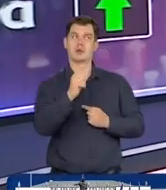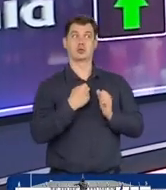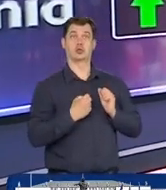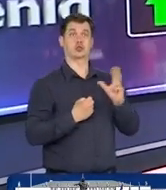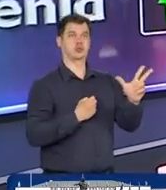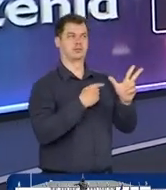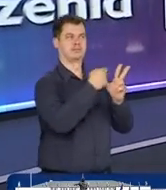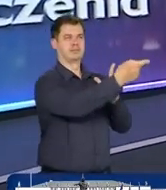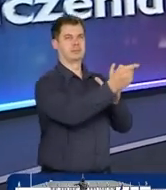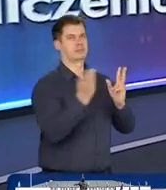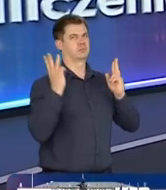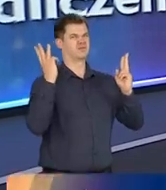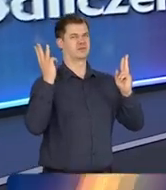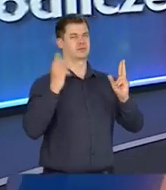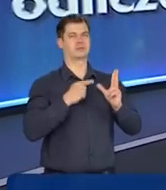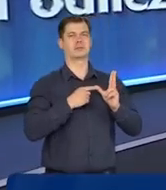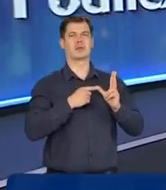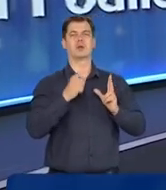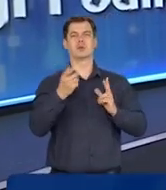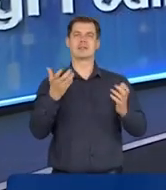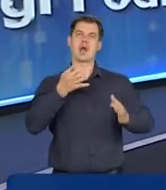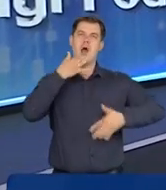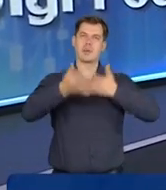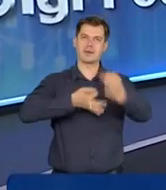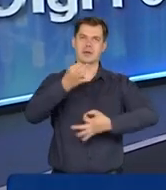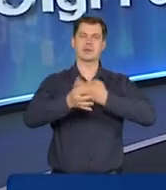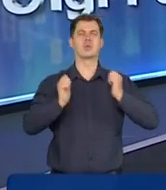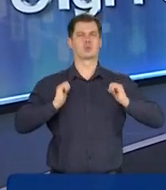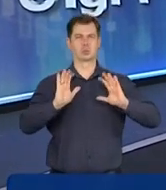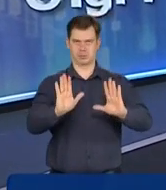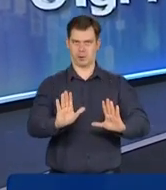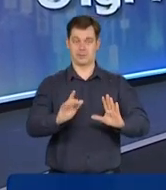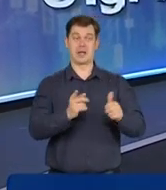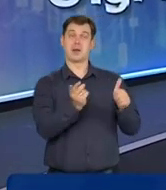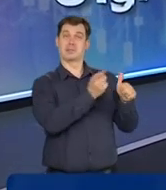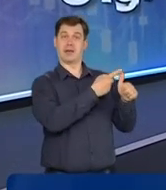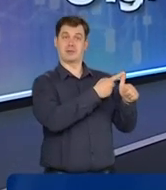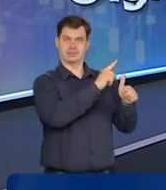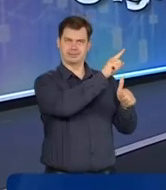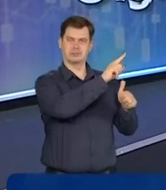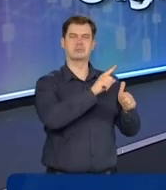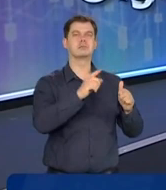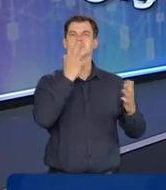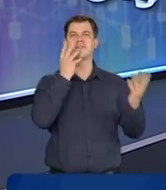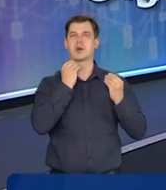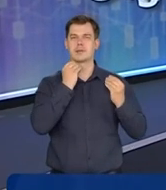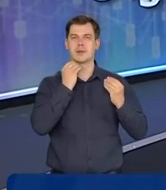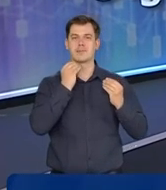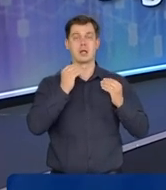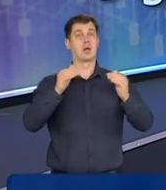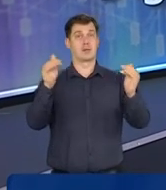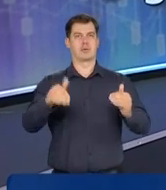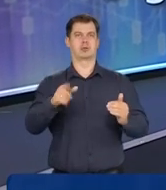warto pamiętać że nie mam nadzieję że państwa omawiamy te scenariusze troszeczkę uspokoić sytuację pierwsza może być taka że państwo